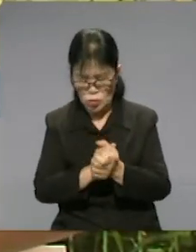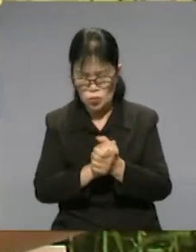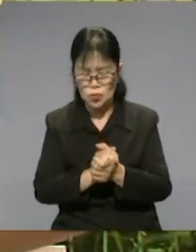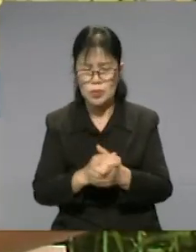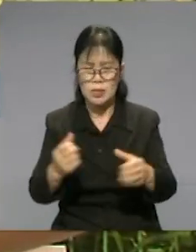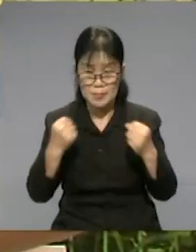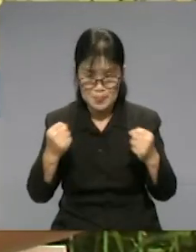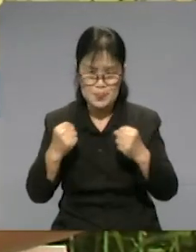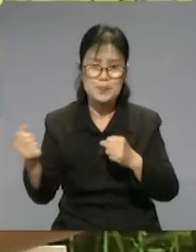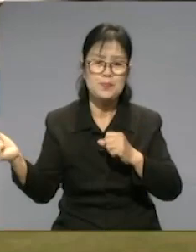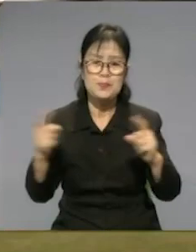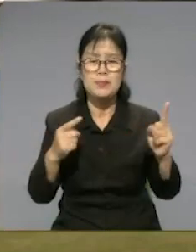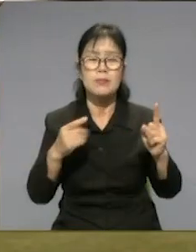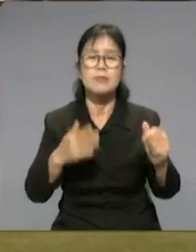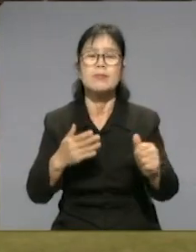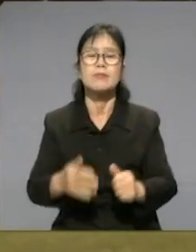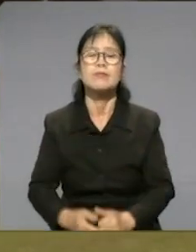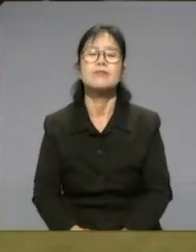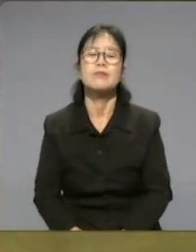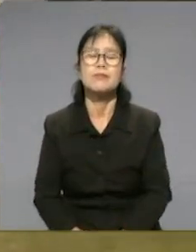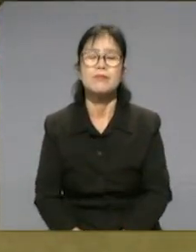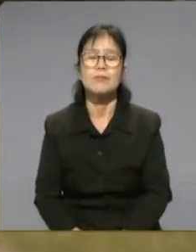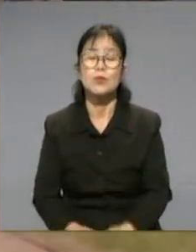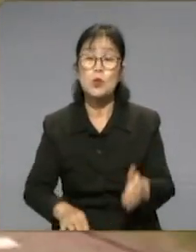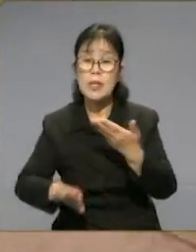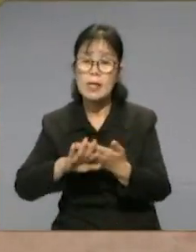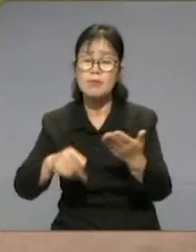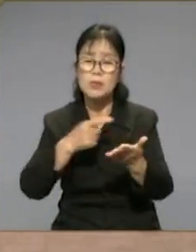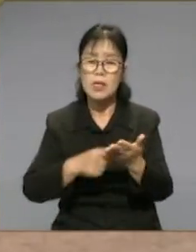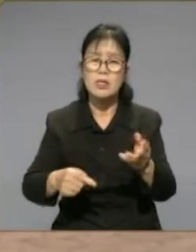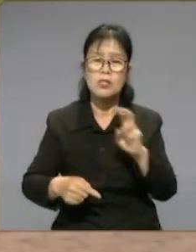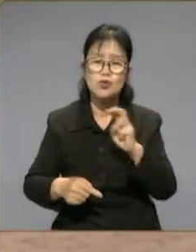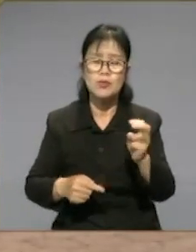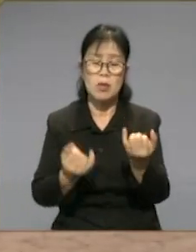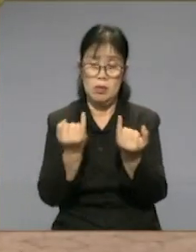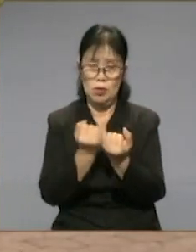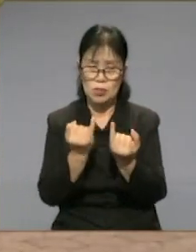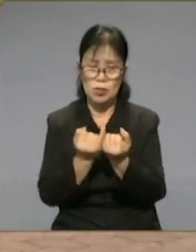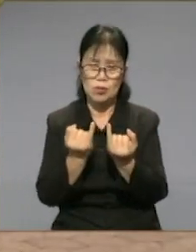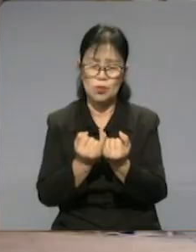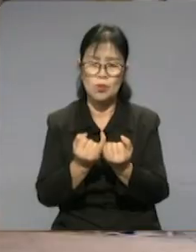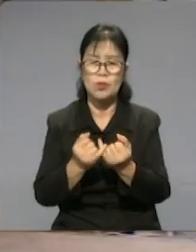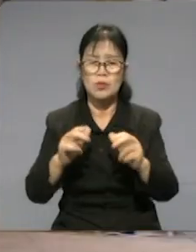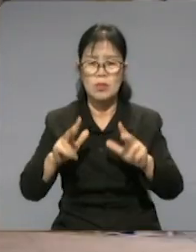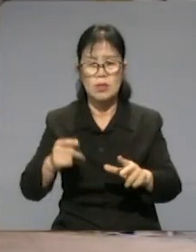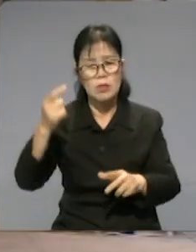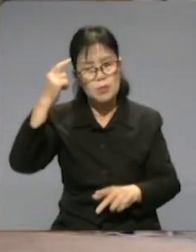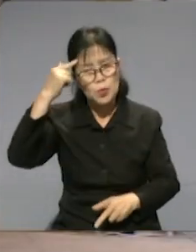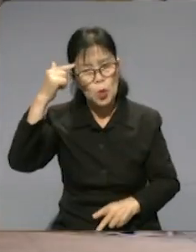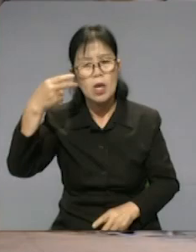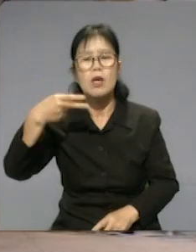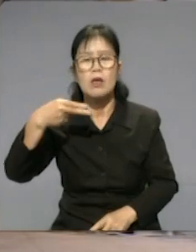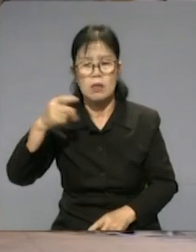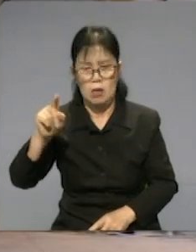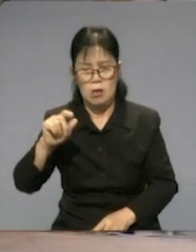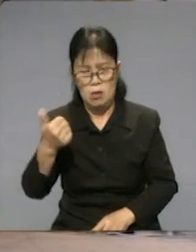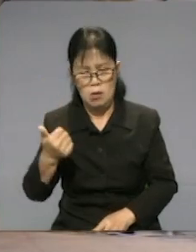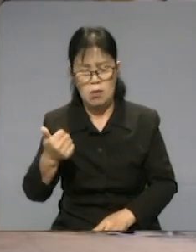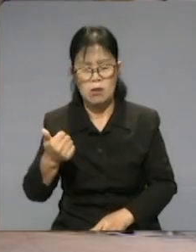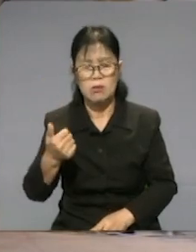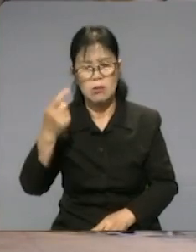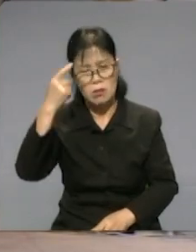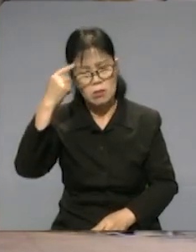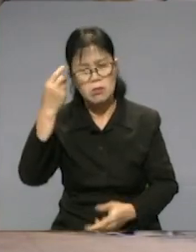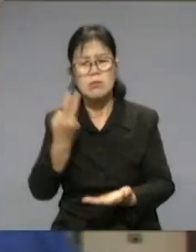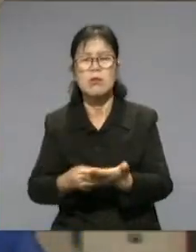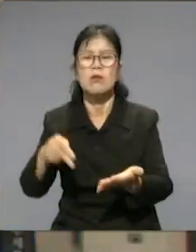있습니다. 꼭 힘내시고. 또 다른 피해자인 20살 여성도 여전히 뇌사 상태에서 일어나지